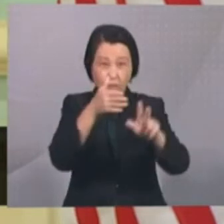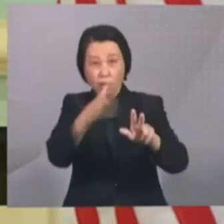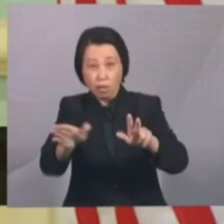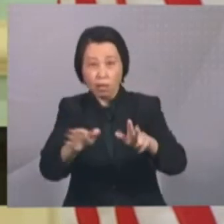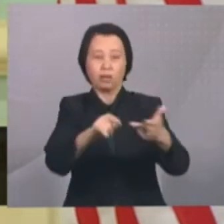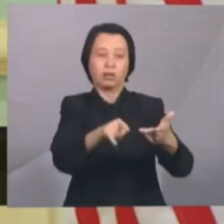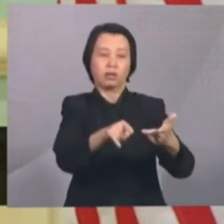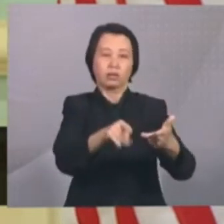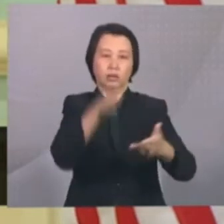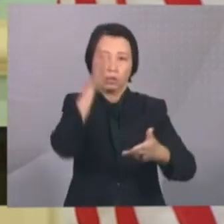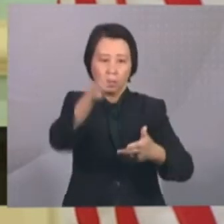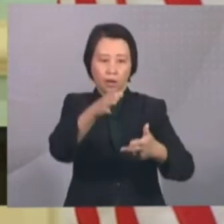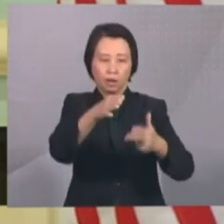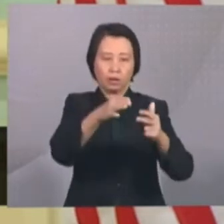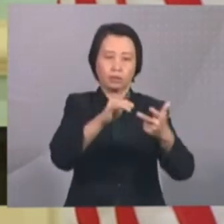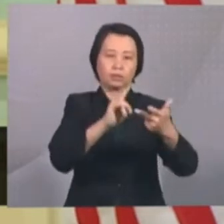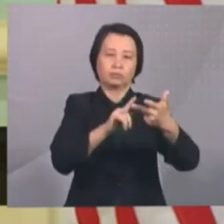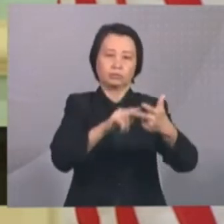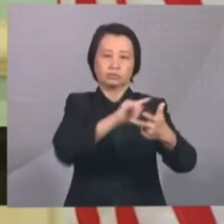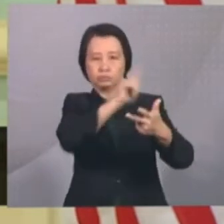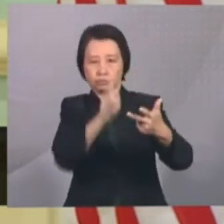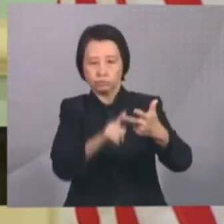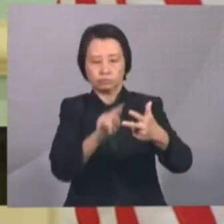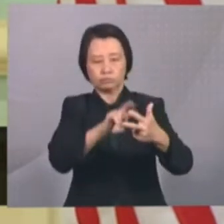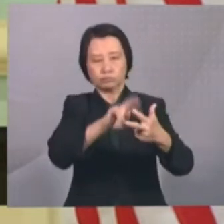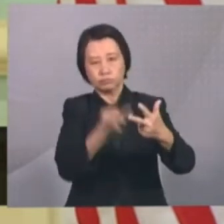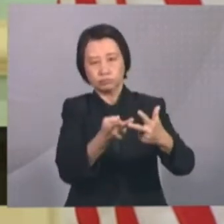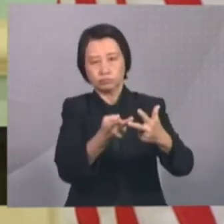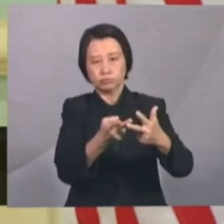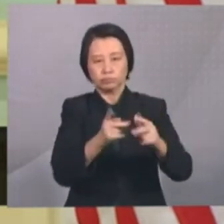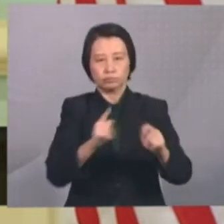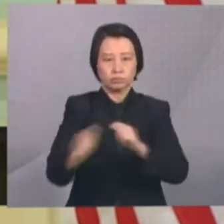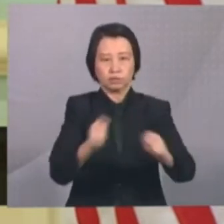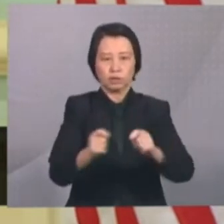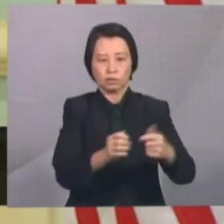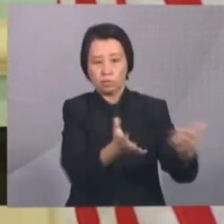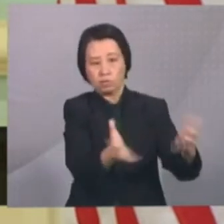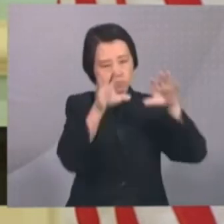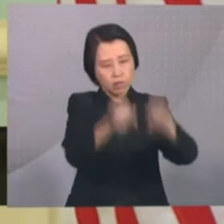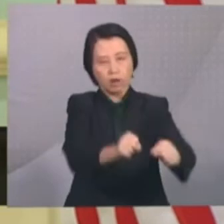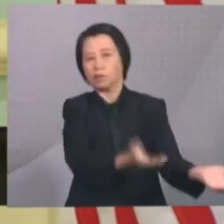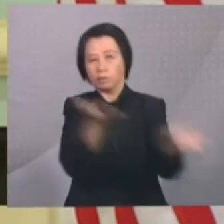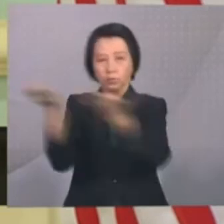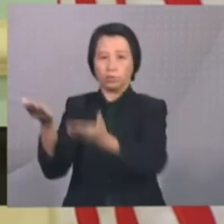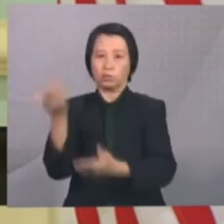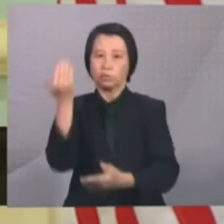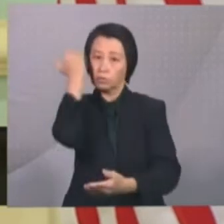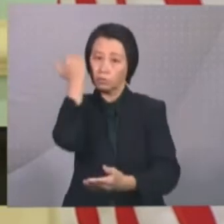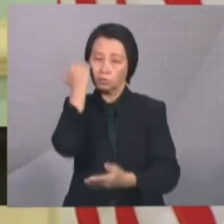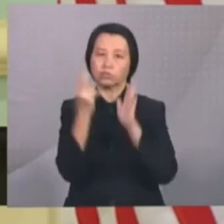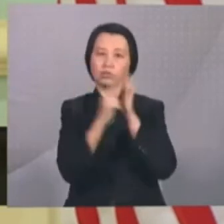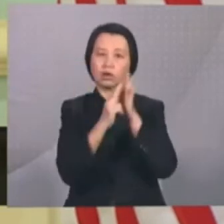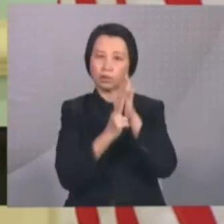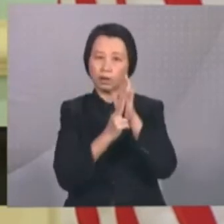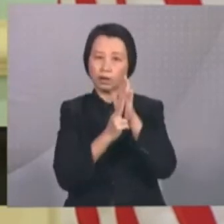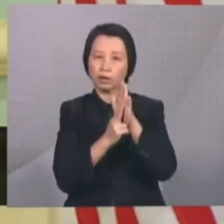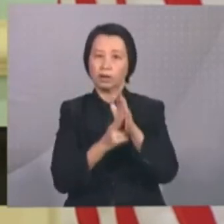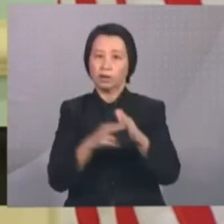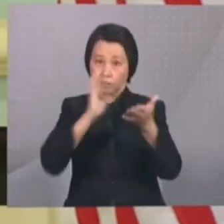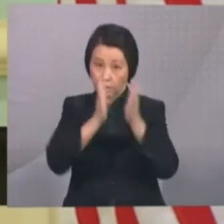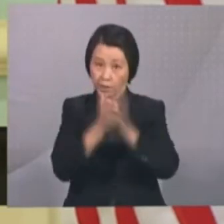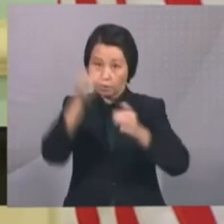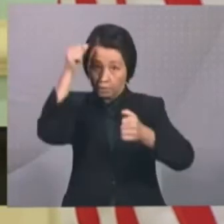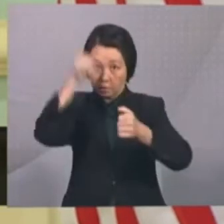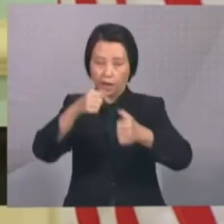akan dinaikkan kepada tindakan undang-undang Jadi mereka wanita jenazah nurullah